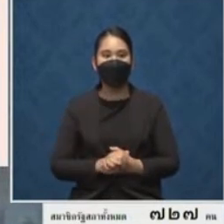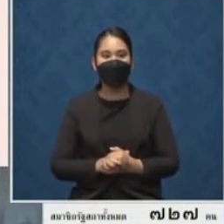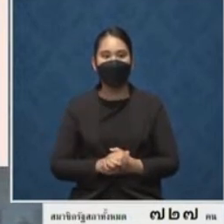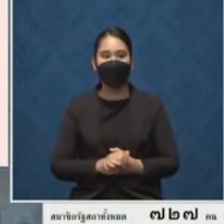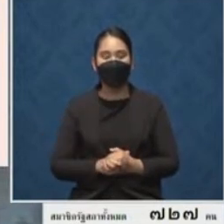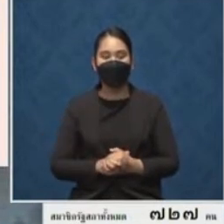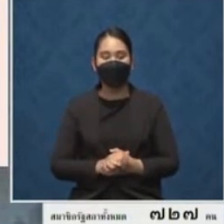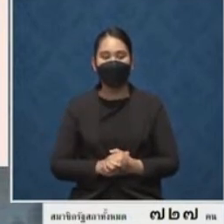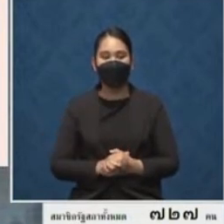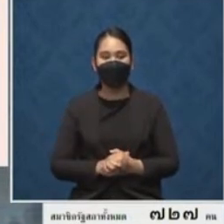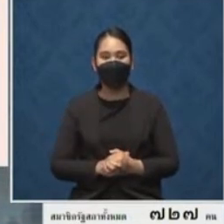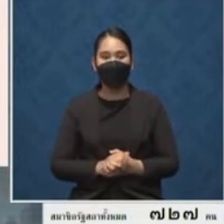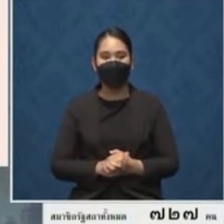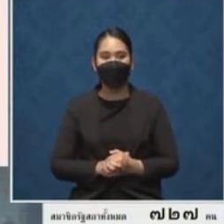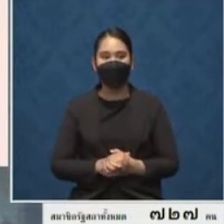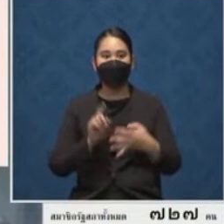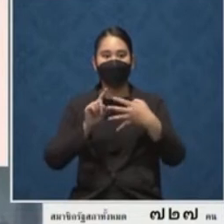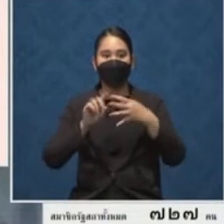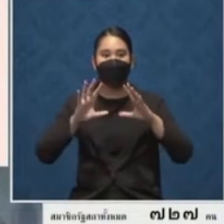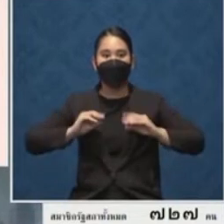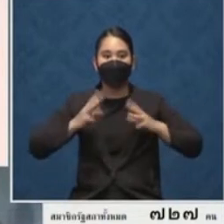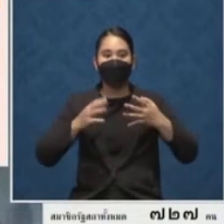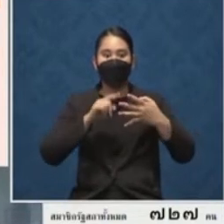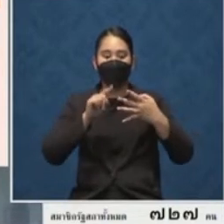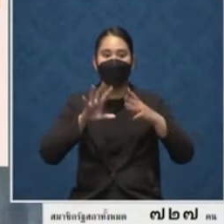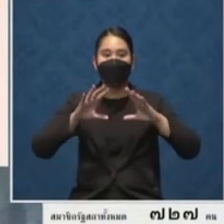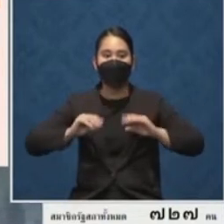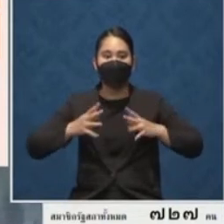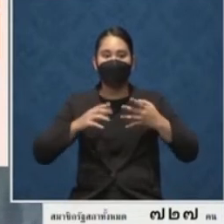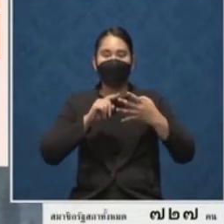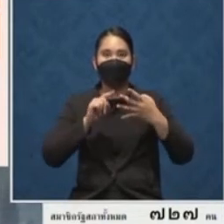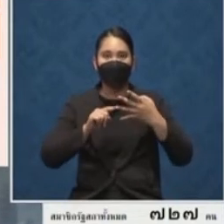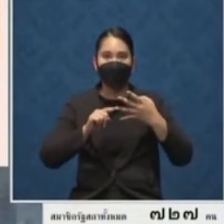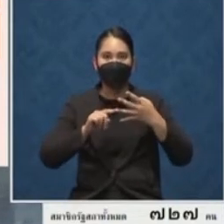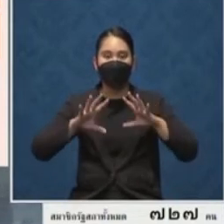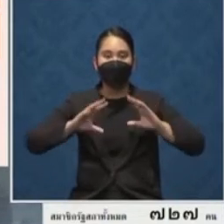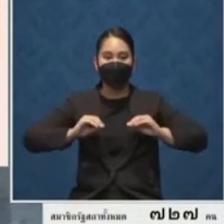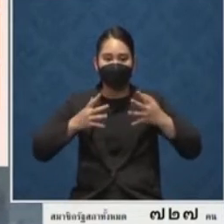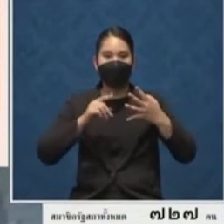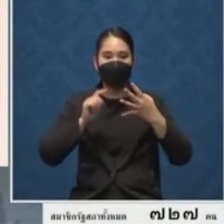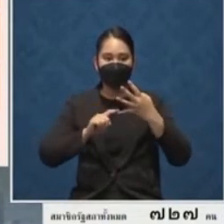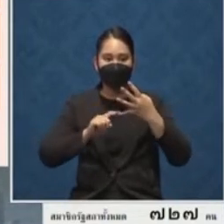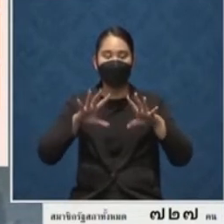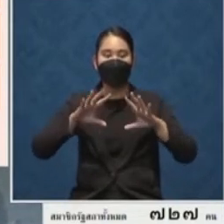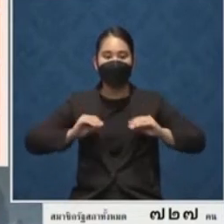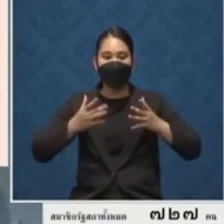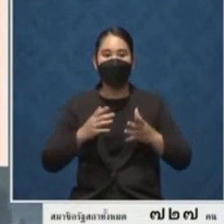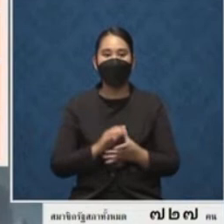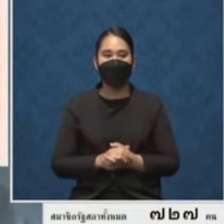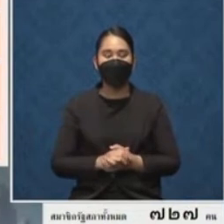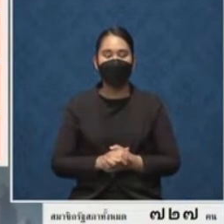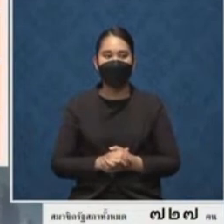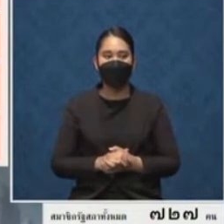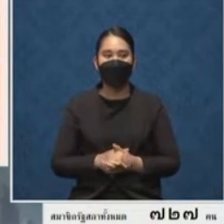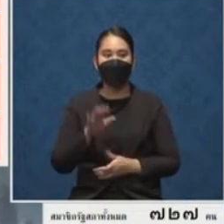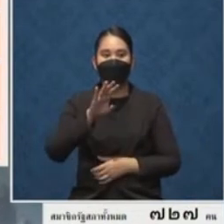ไม่รับหลักการสองไม่รับหลักการสามไม่รับหลักการสี่ไม่รับหลักการค่ะ 451นายว